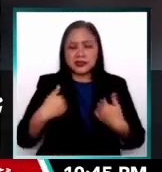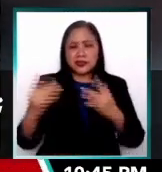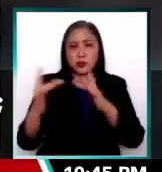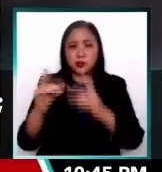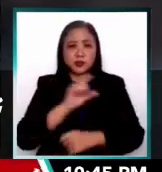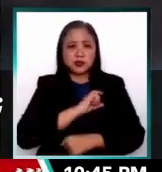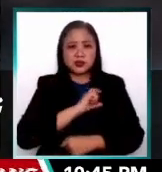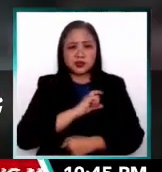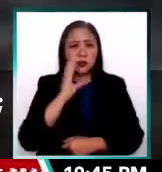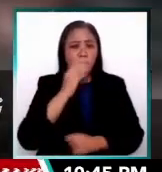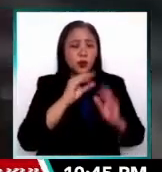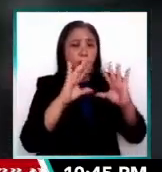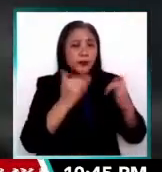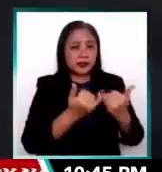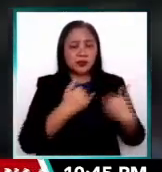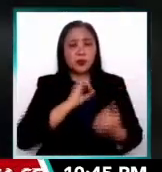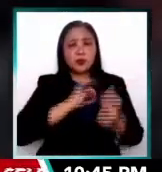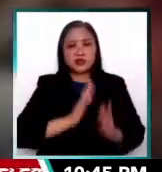sa kumpanyang may-ari ng truck.